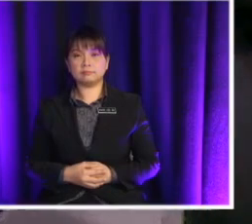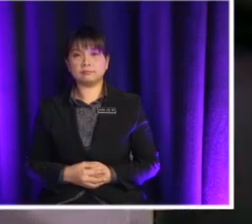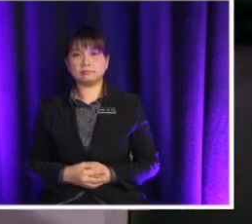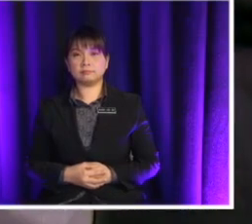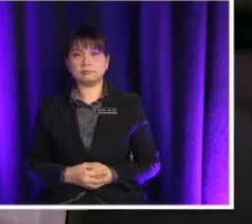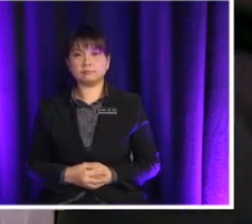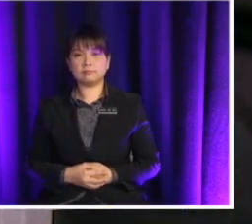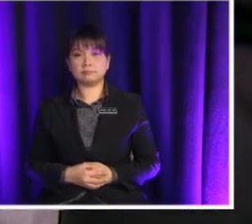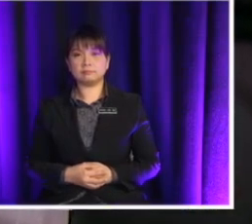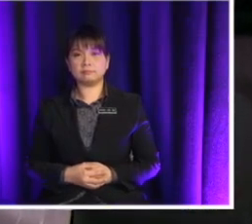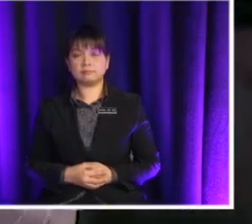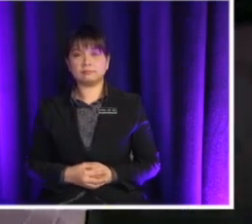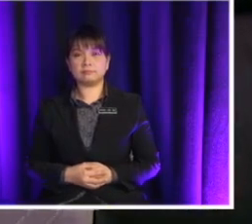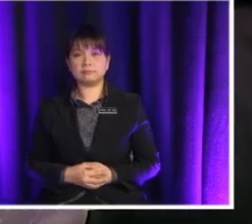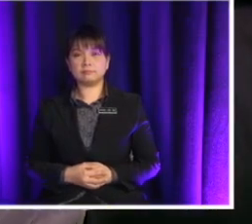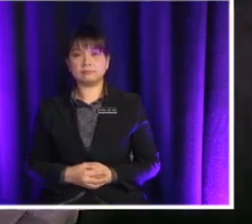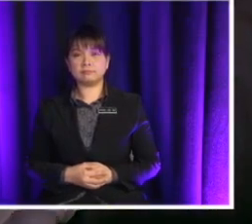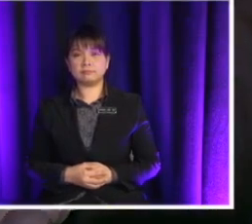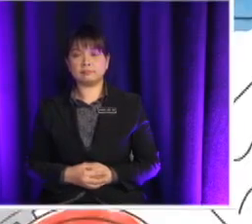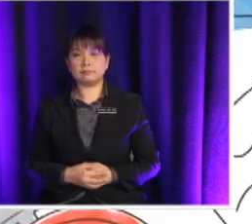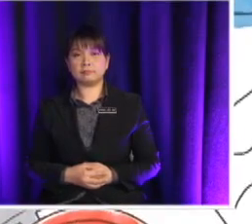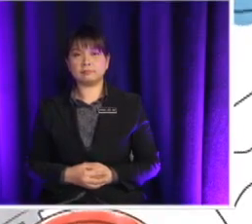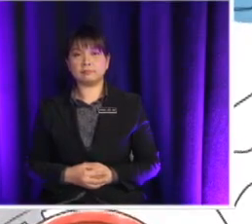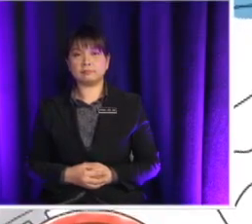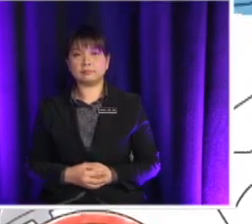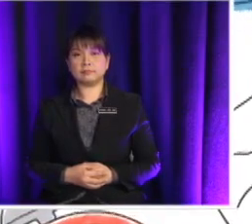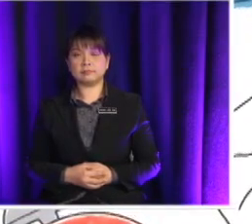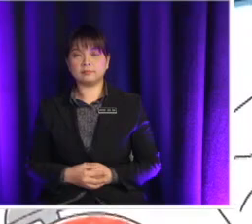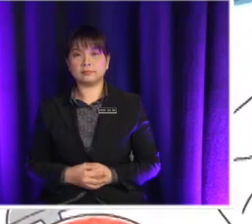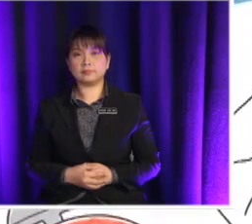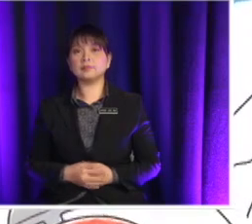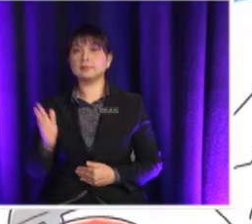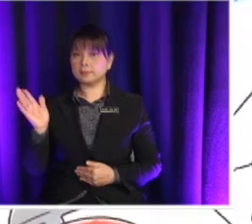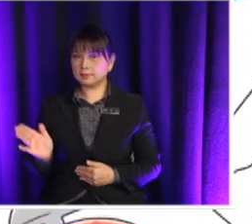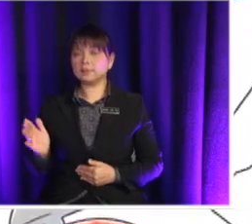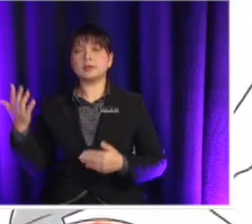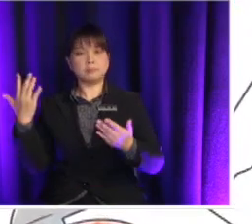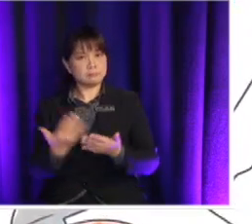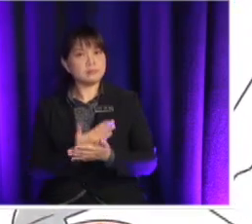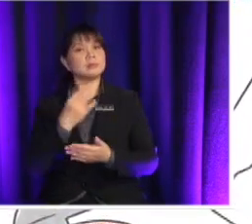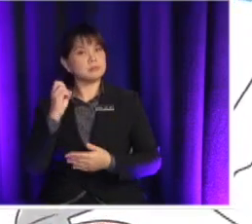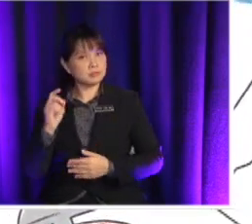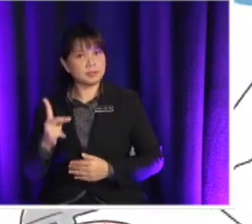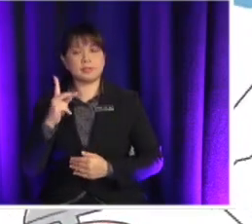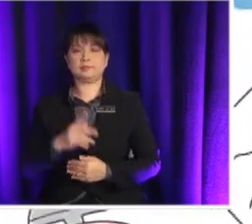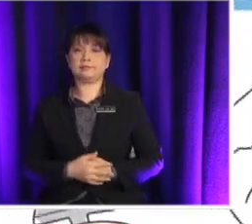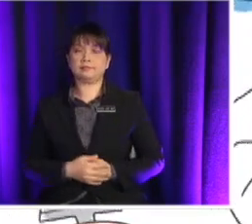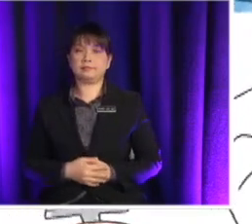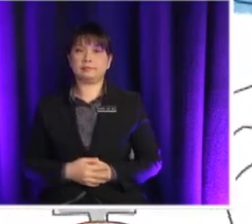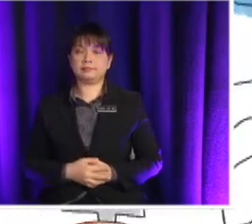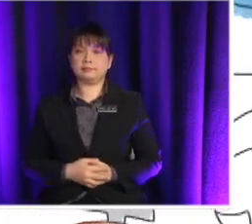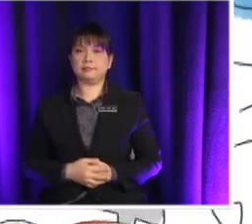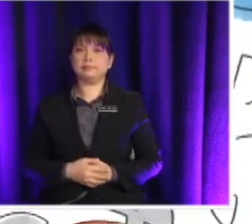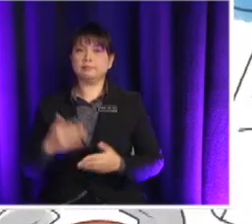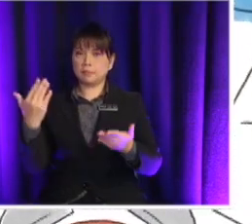Okey, saya cuba, cikgu. Ya. Baru dia naik. Bila dia dua keadaan begini, maksudnya diod ni, LED ni dalam